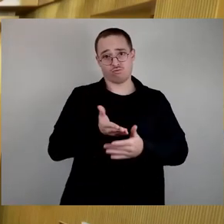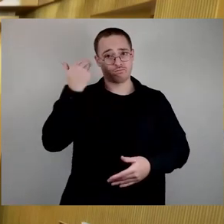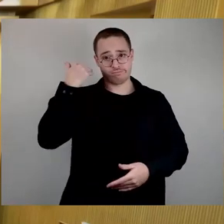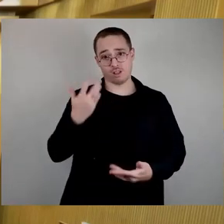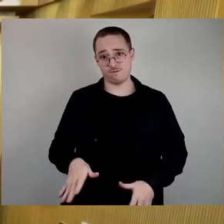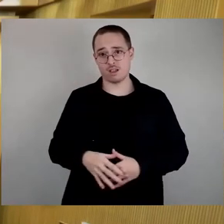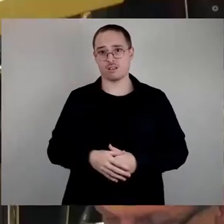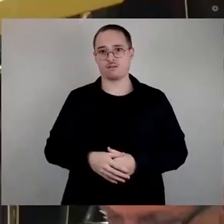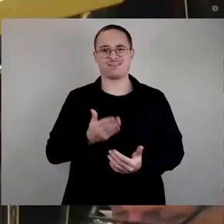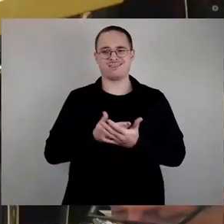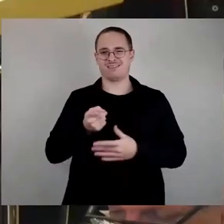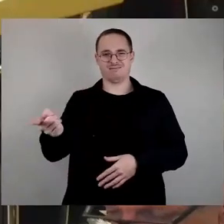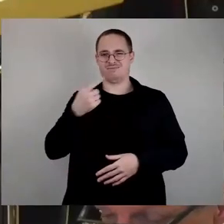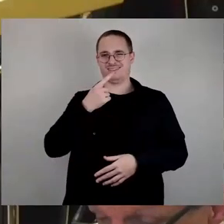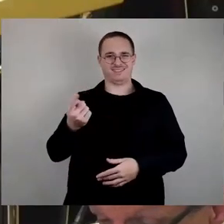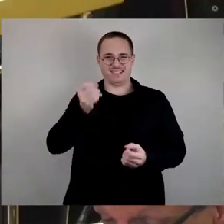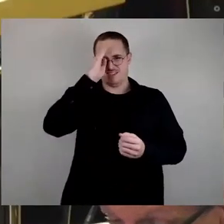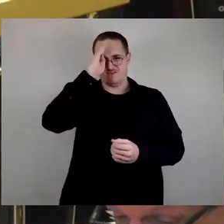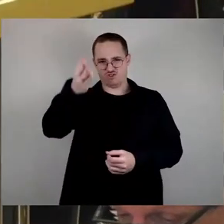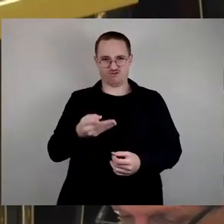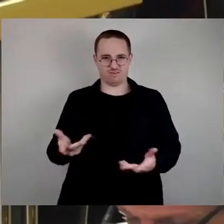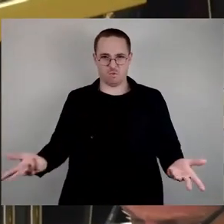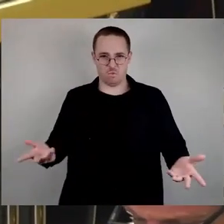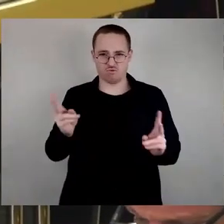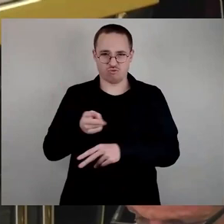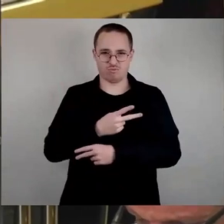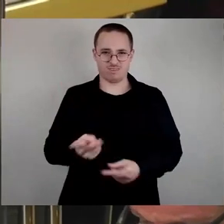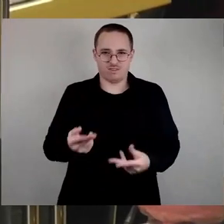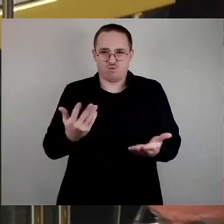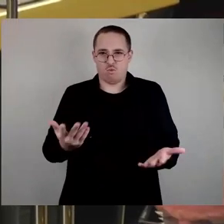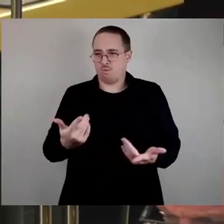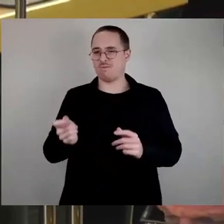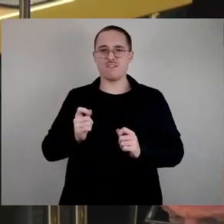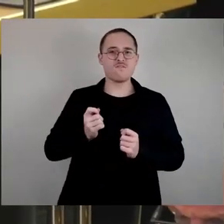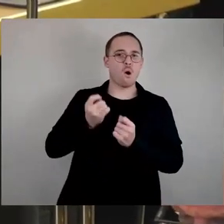in sich konsequent. Und der Vorwurf ist einfach nicht gerechtfertigt.